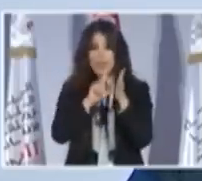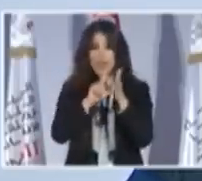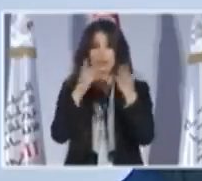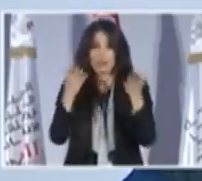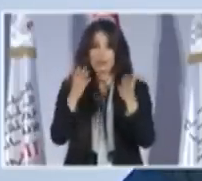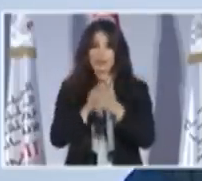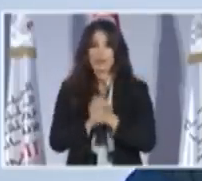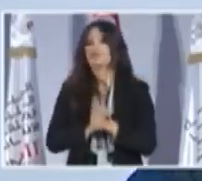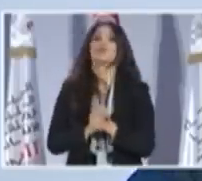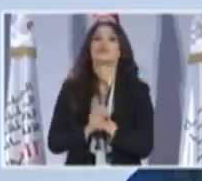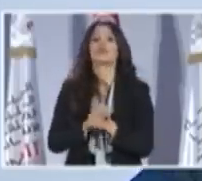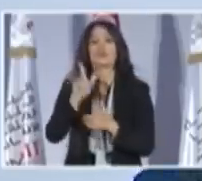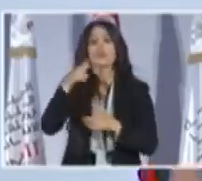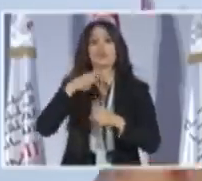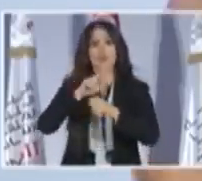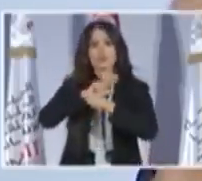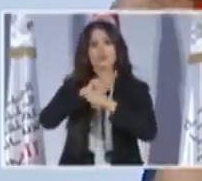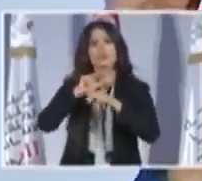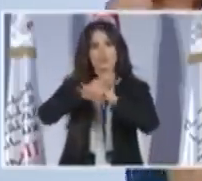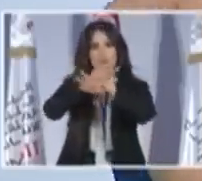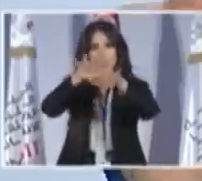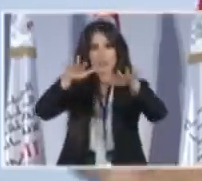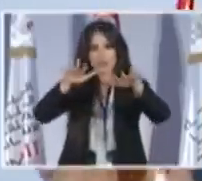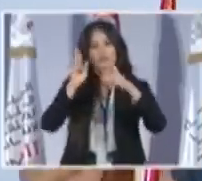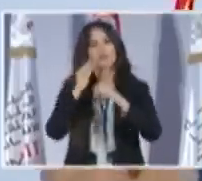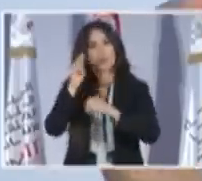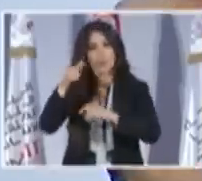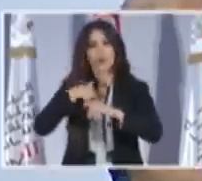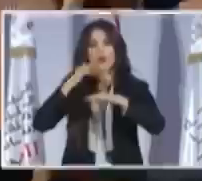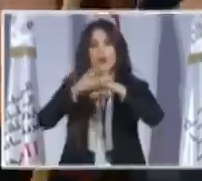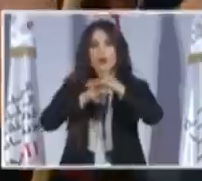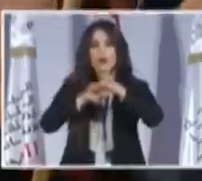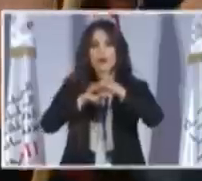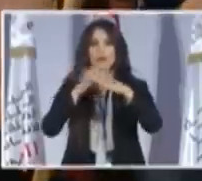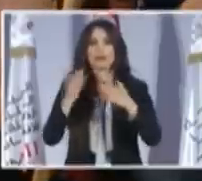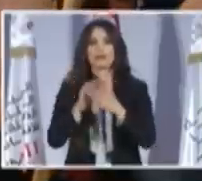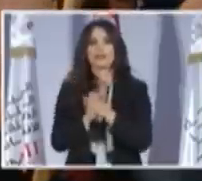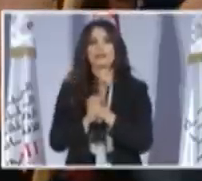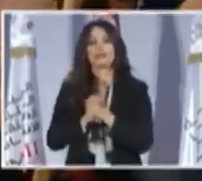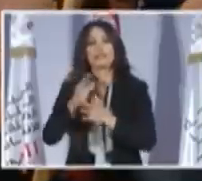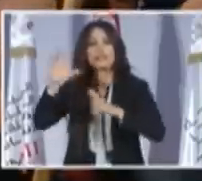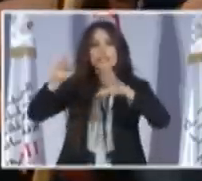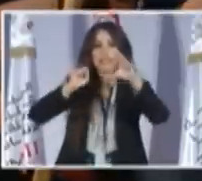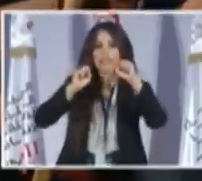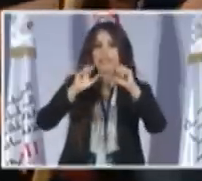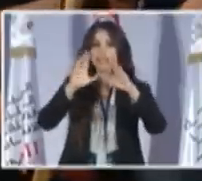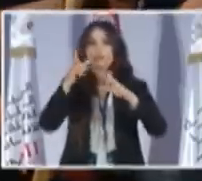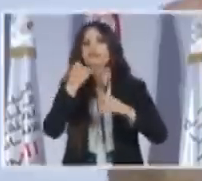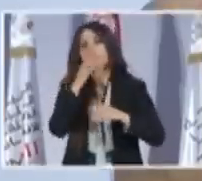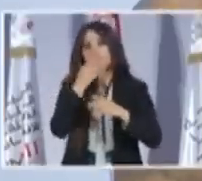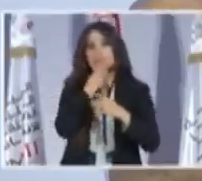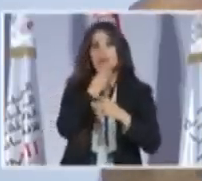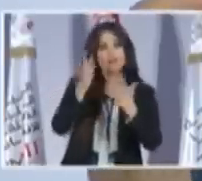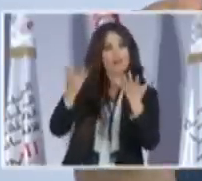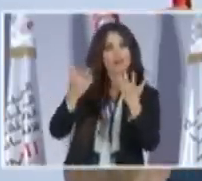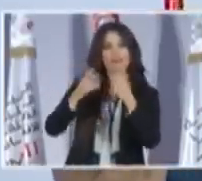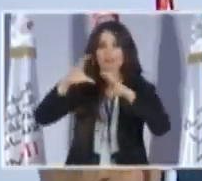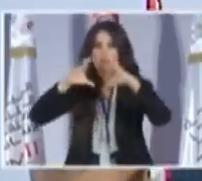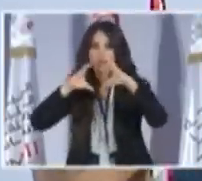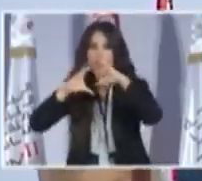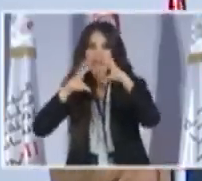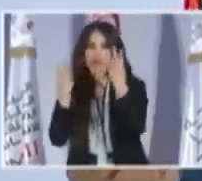من حقك مره اما ان ان حي اذا كان انت بتحكي ستستضيف مترشح والا